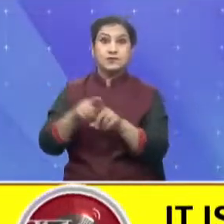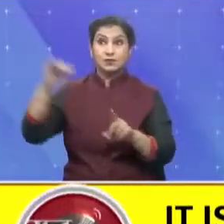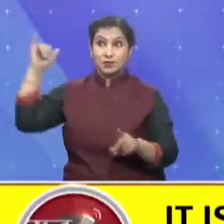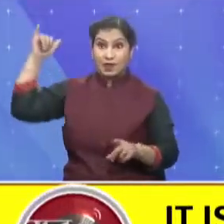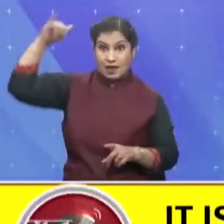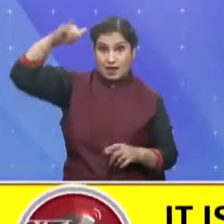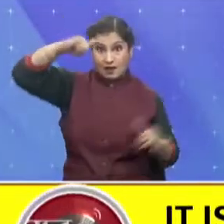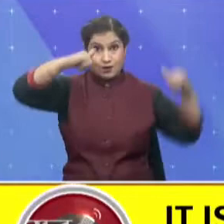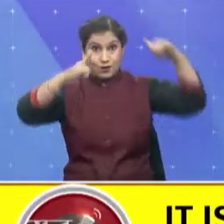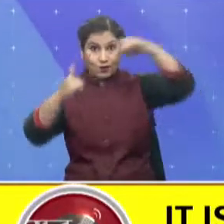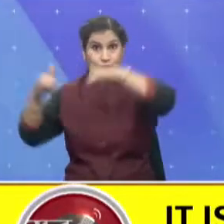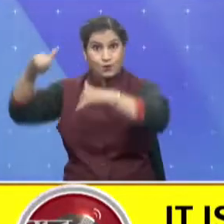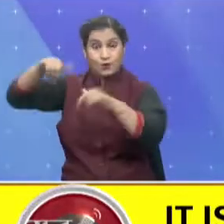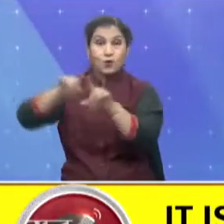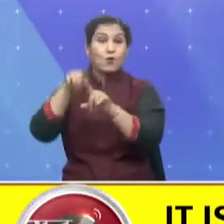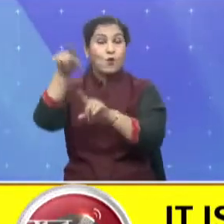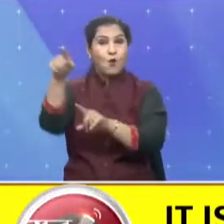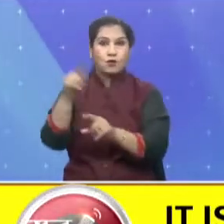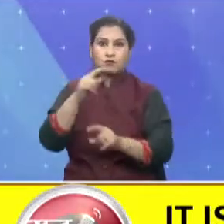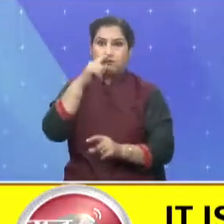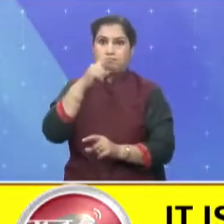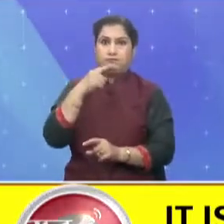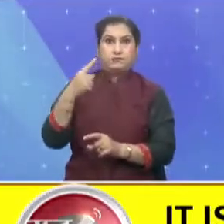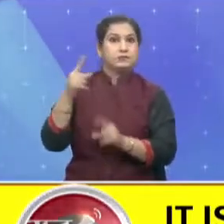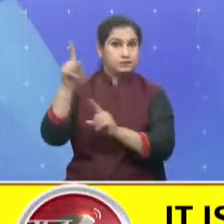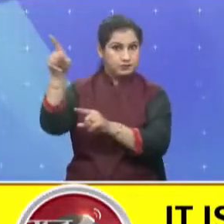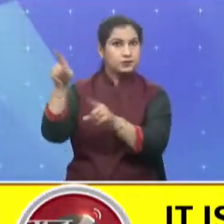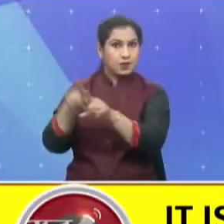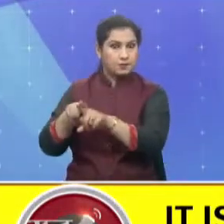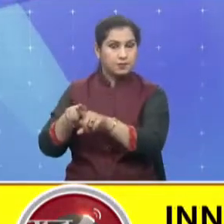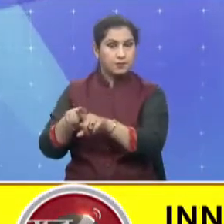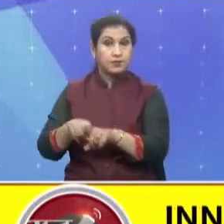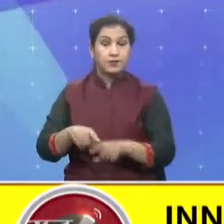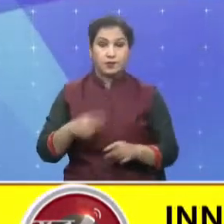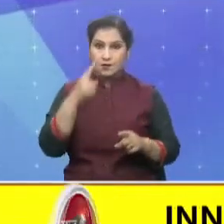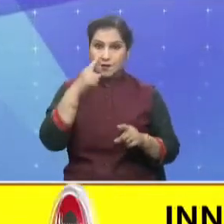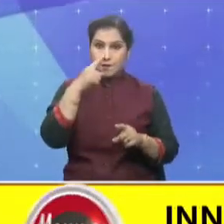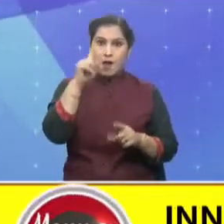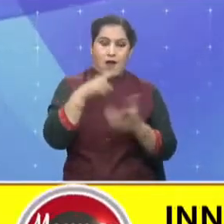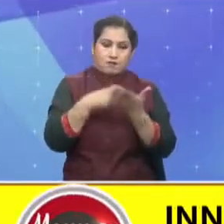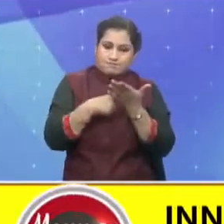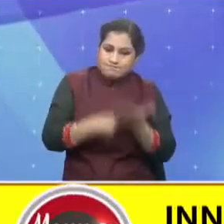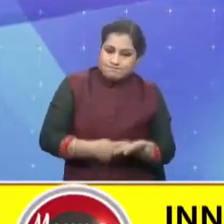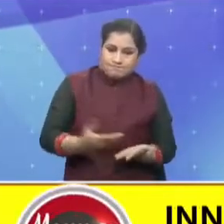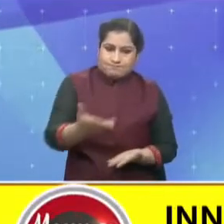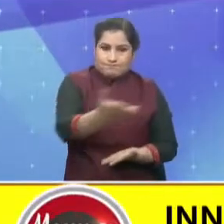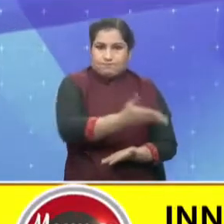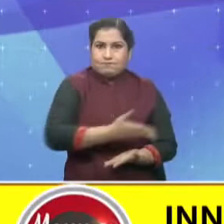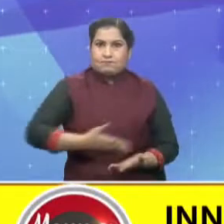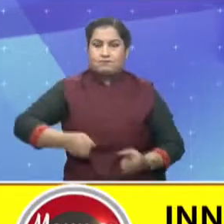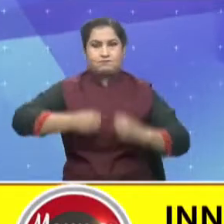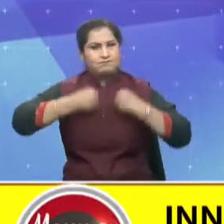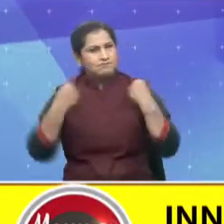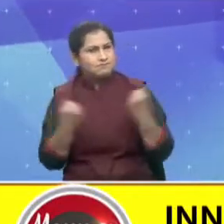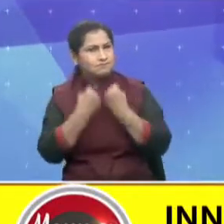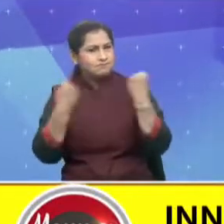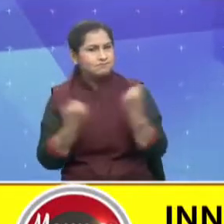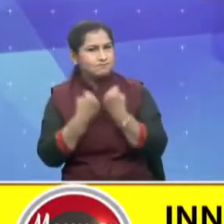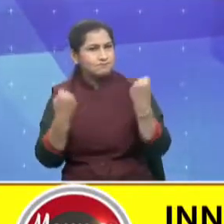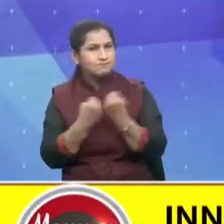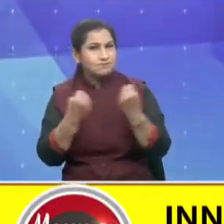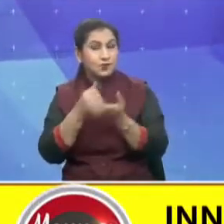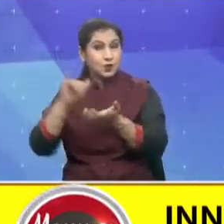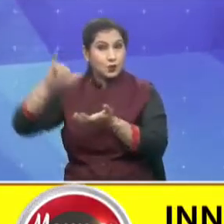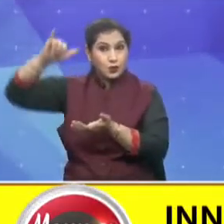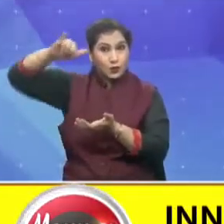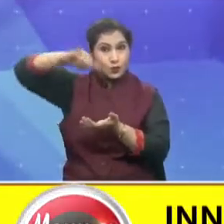का आदर्श वाक्य भी है। मां भारती की सेवा में लगे अनेक जीवन आकाश की